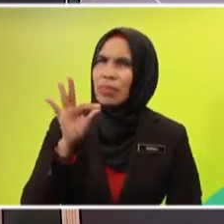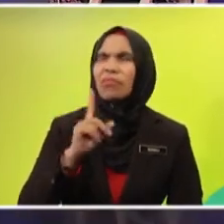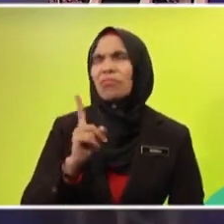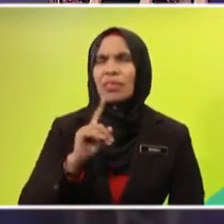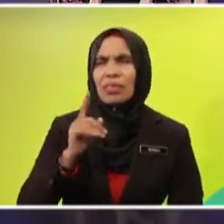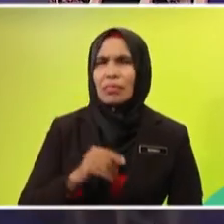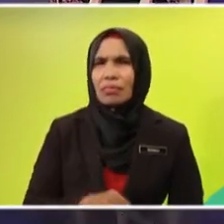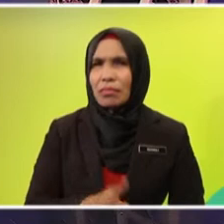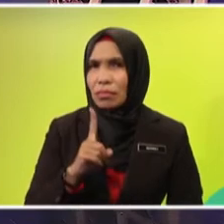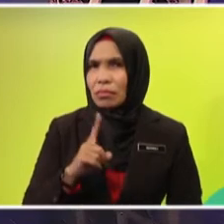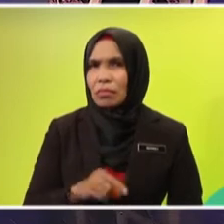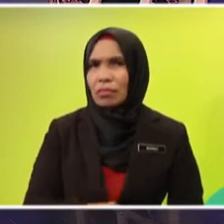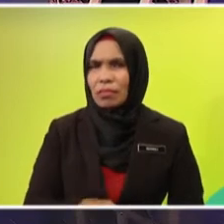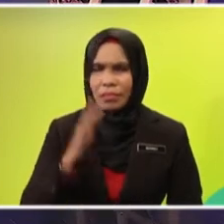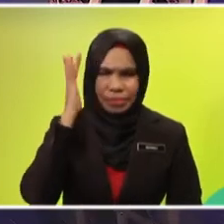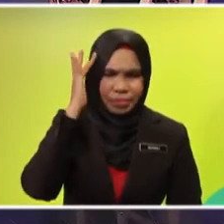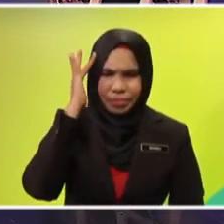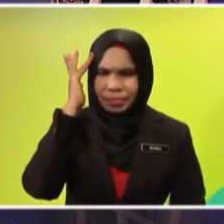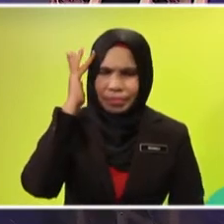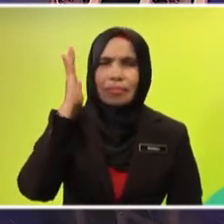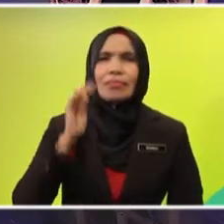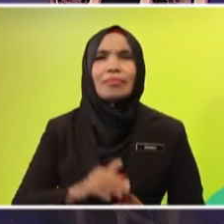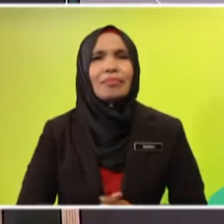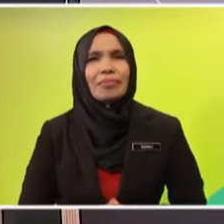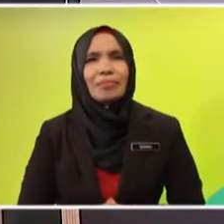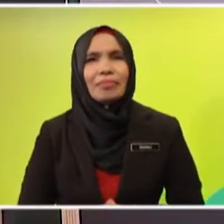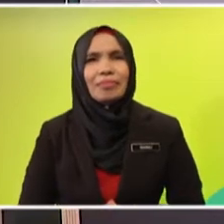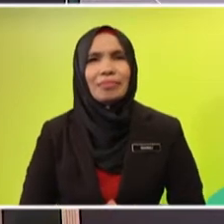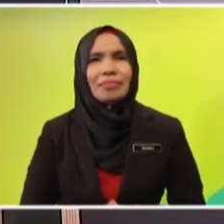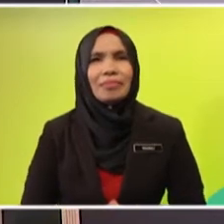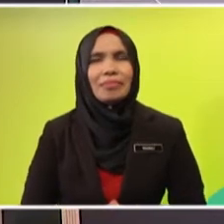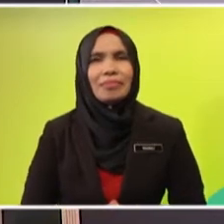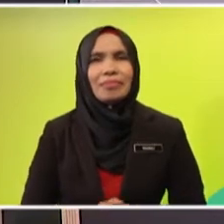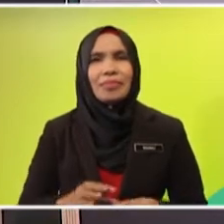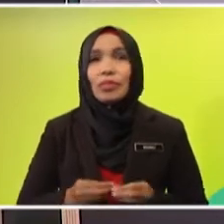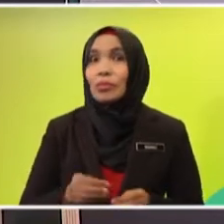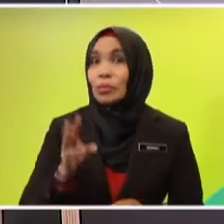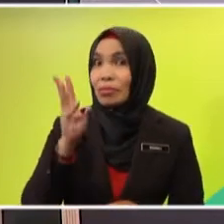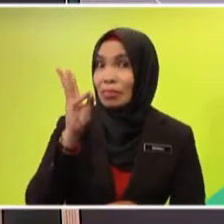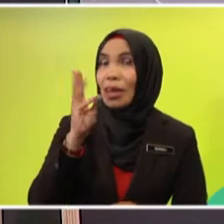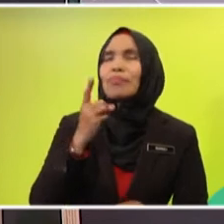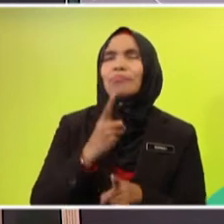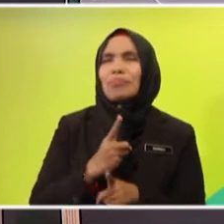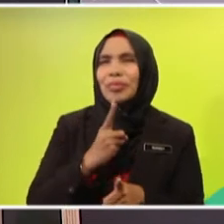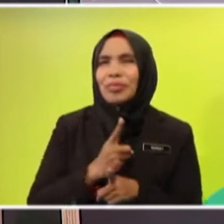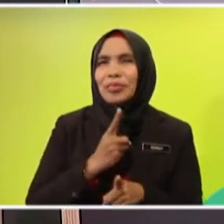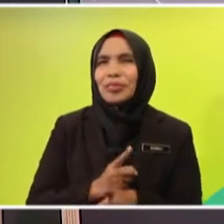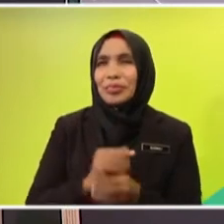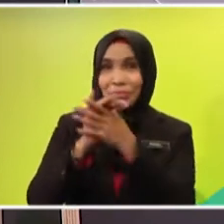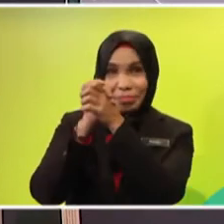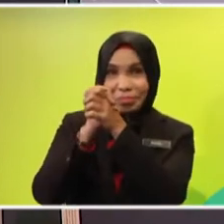kalau kita lihat dari segi bentuknya itu semestinya nombor 6 beton about